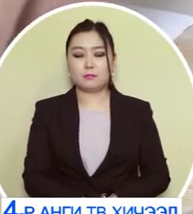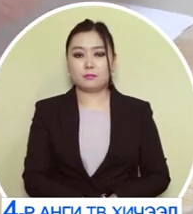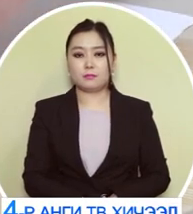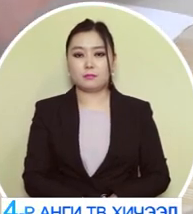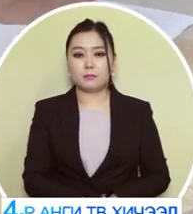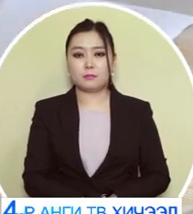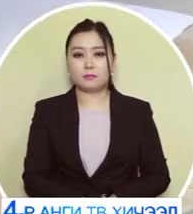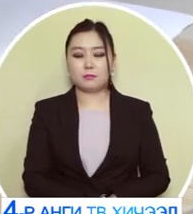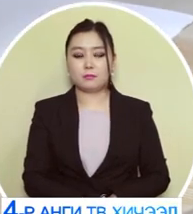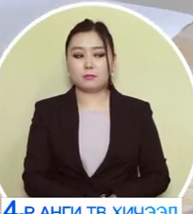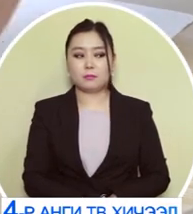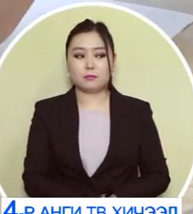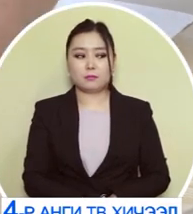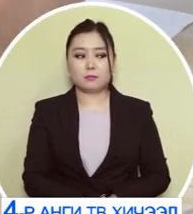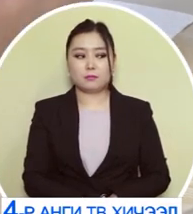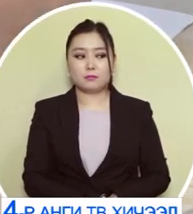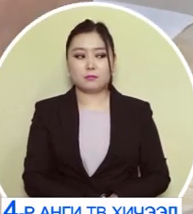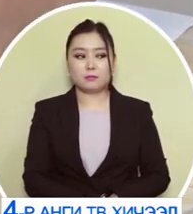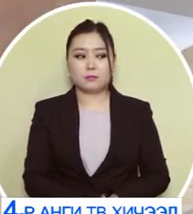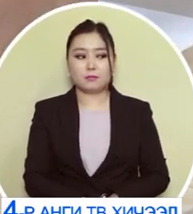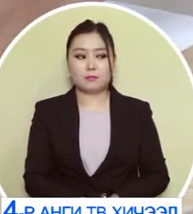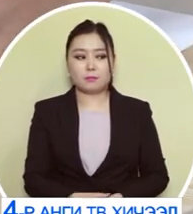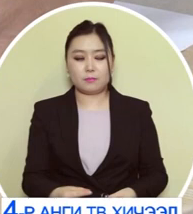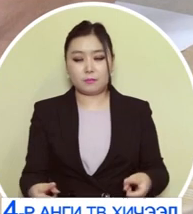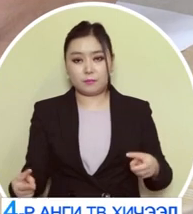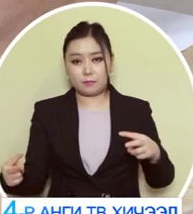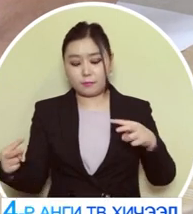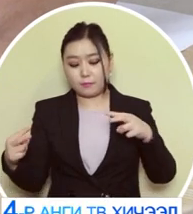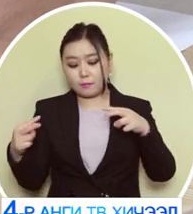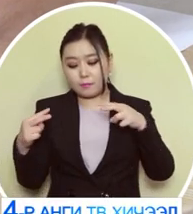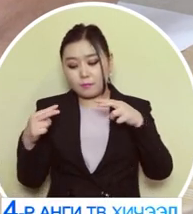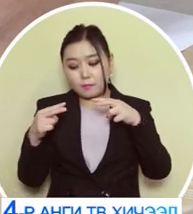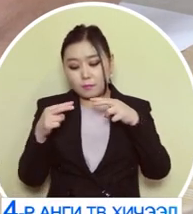алу полюсіне қосайық. Диодымыз